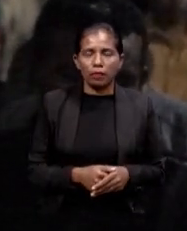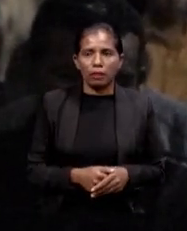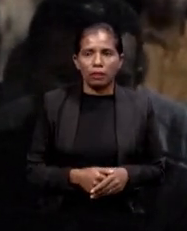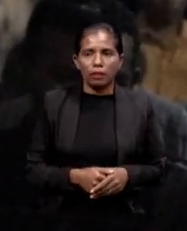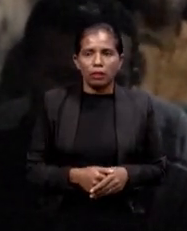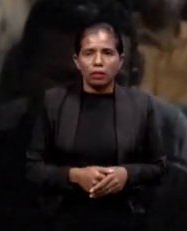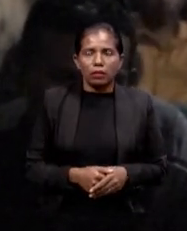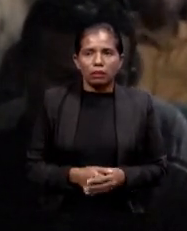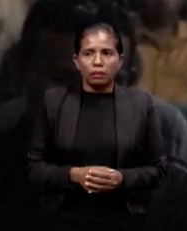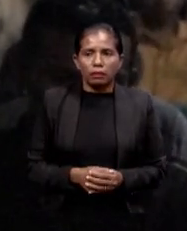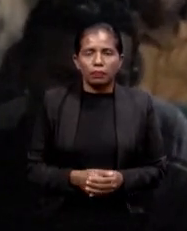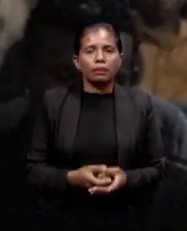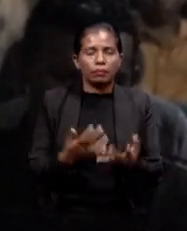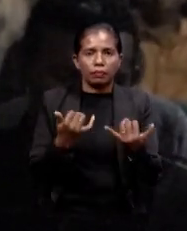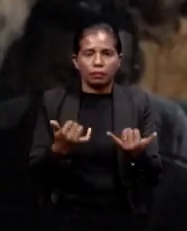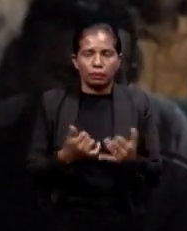aku orang ini